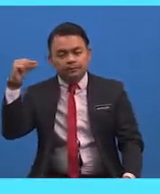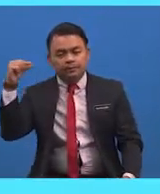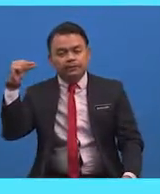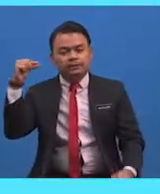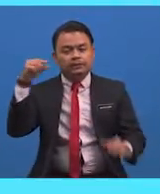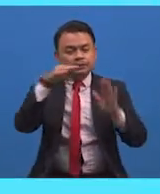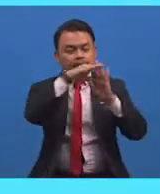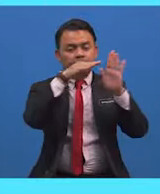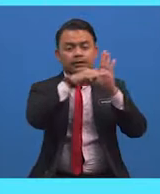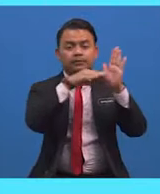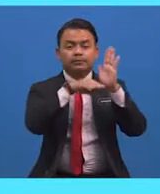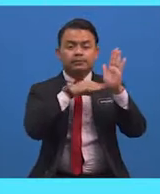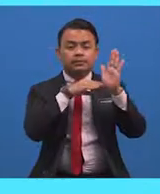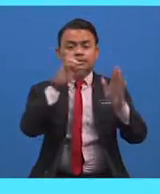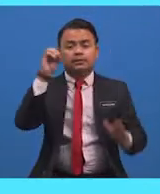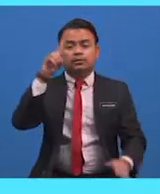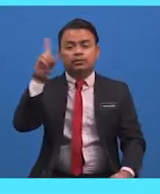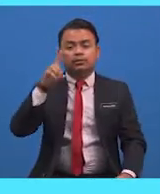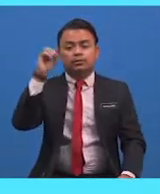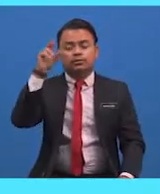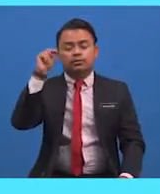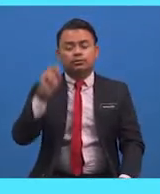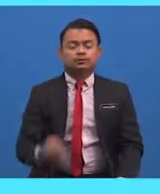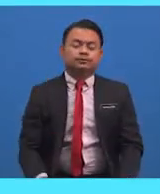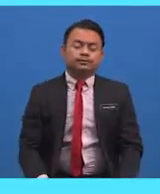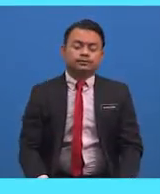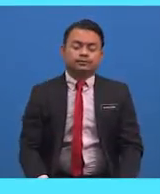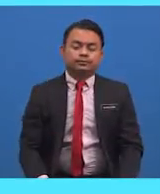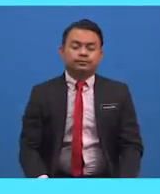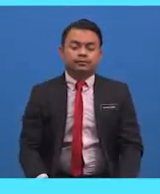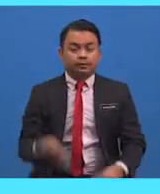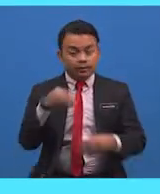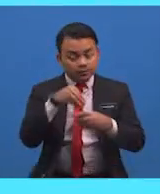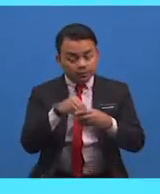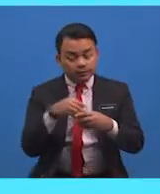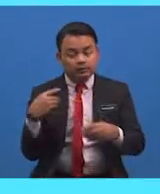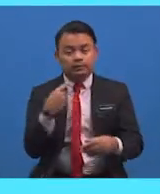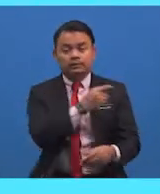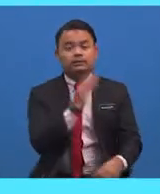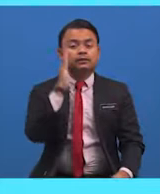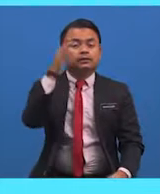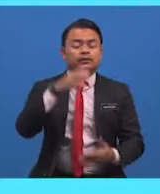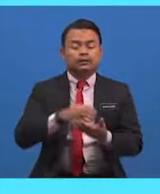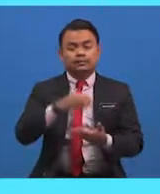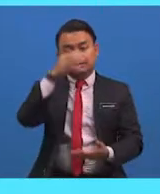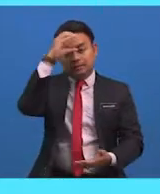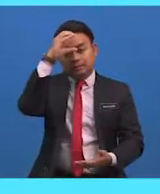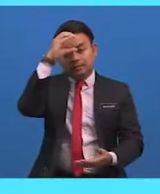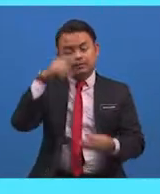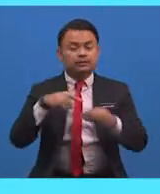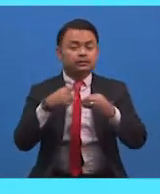Dalam tajuk penipisan lapisan ozon ini, pelajar akan mempelajari berkenaan dengan yang